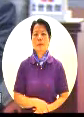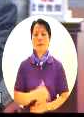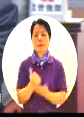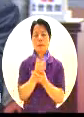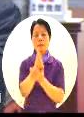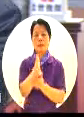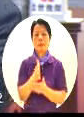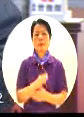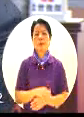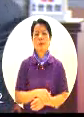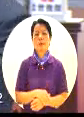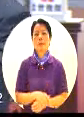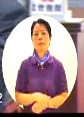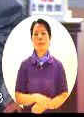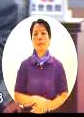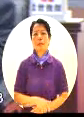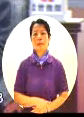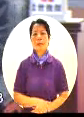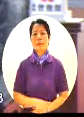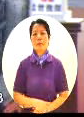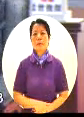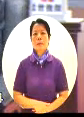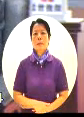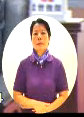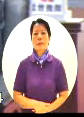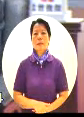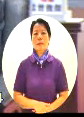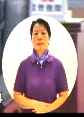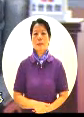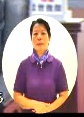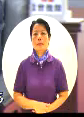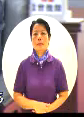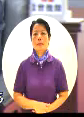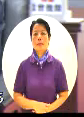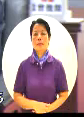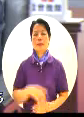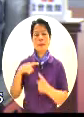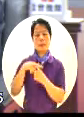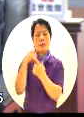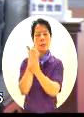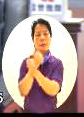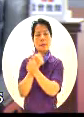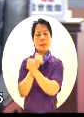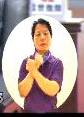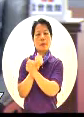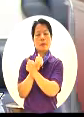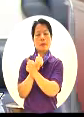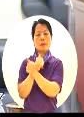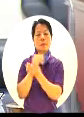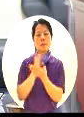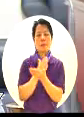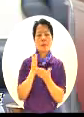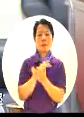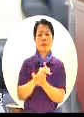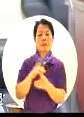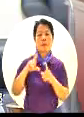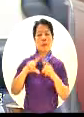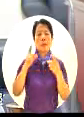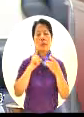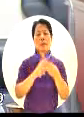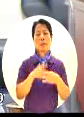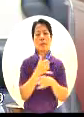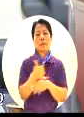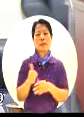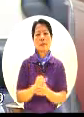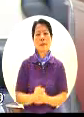教我们那个。研究考核的大主委哈，我们研考